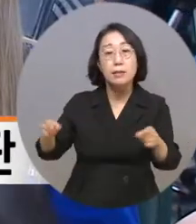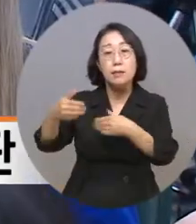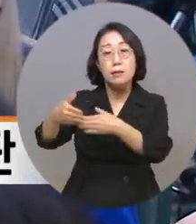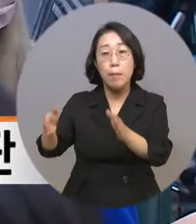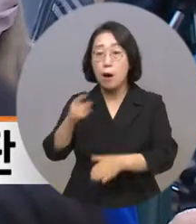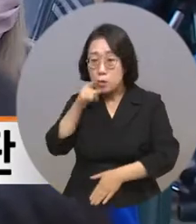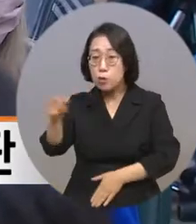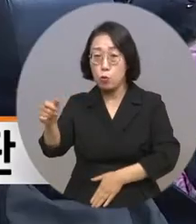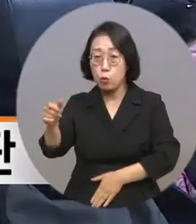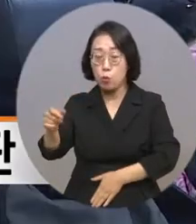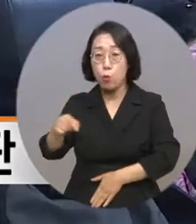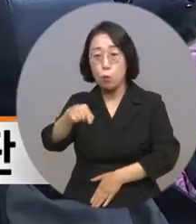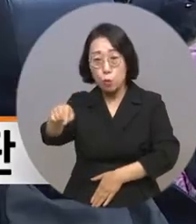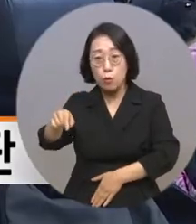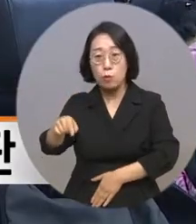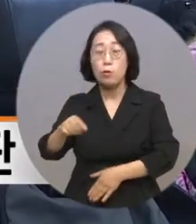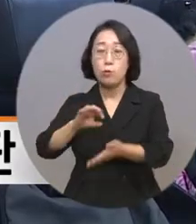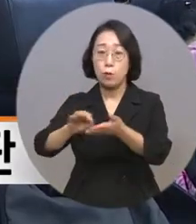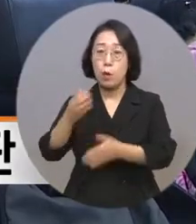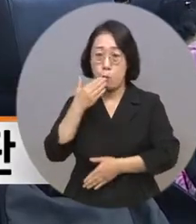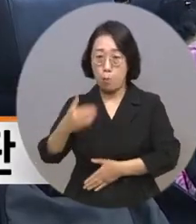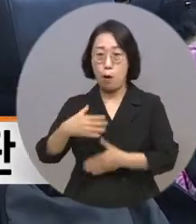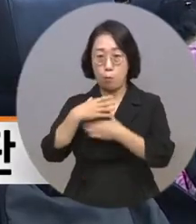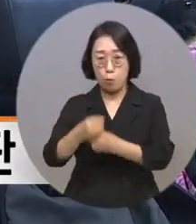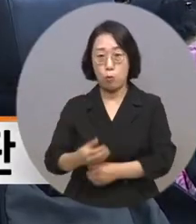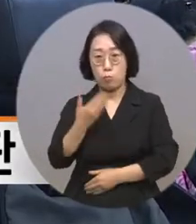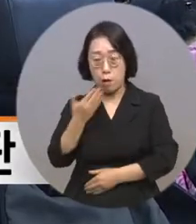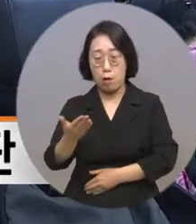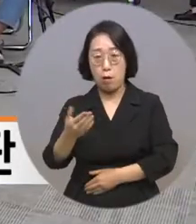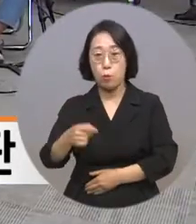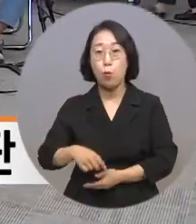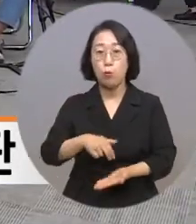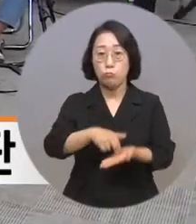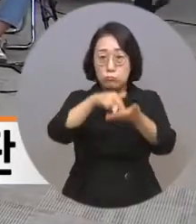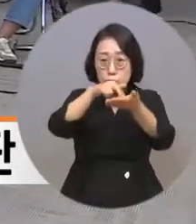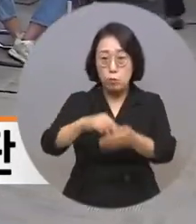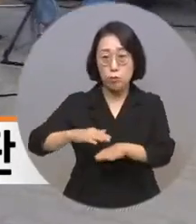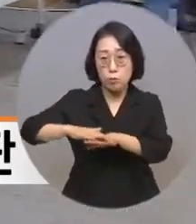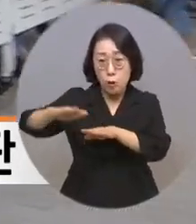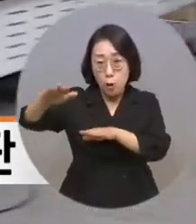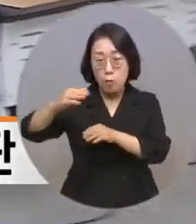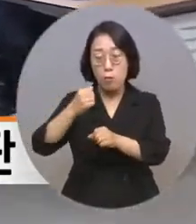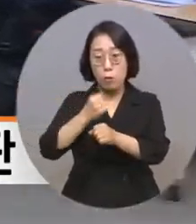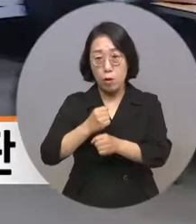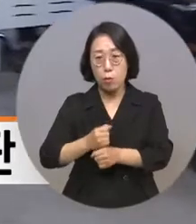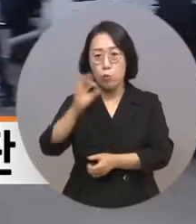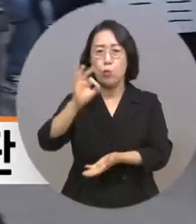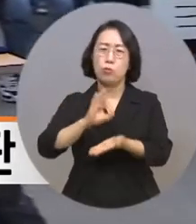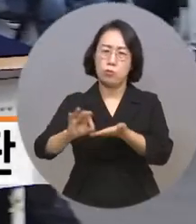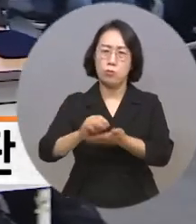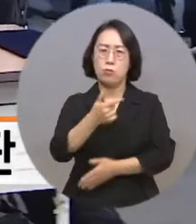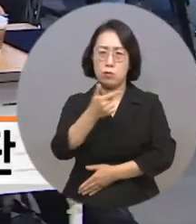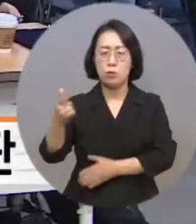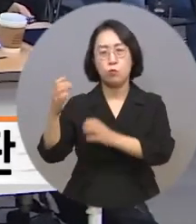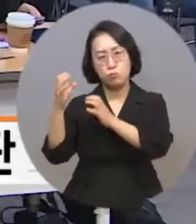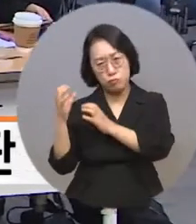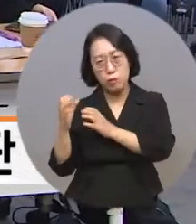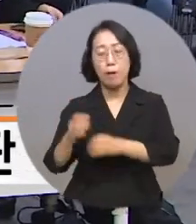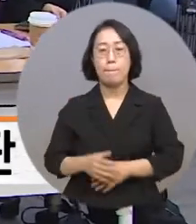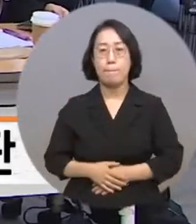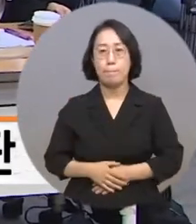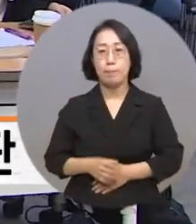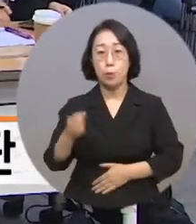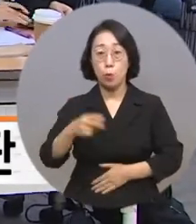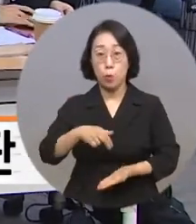조사실을 마련하는 등 정당한 편의를 제공했고 승강기 및 접근호를 설치하는 데 많은 비용이 든다고 했습니다.